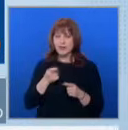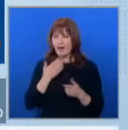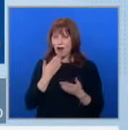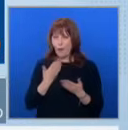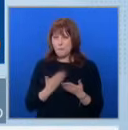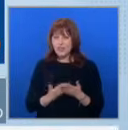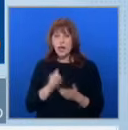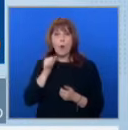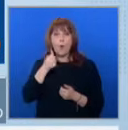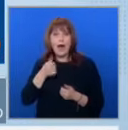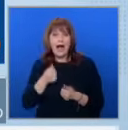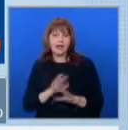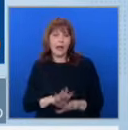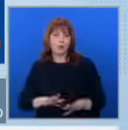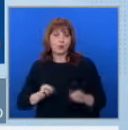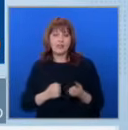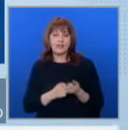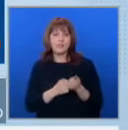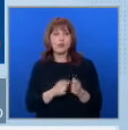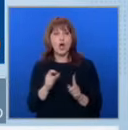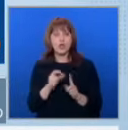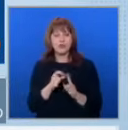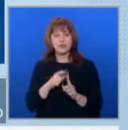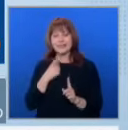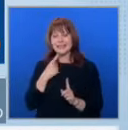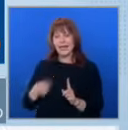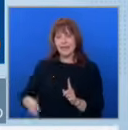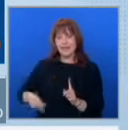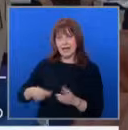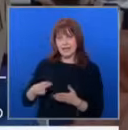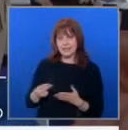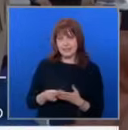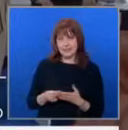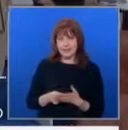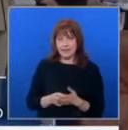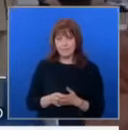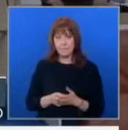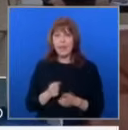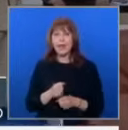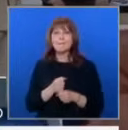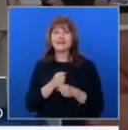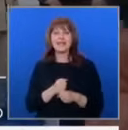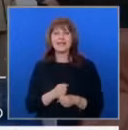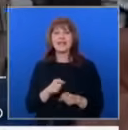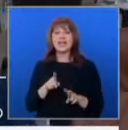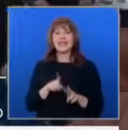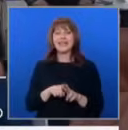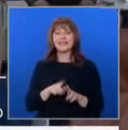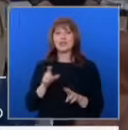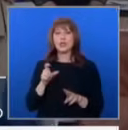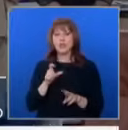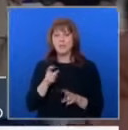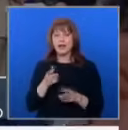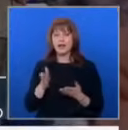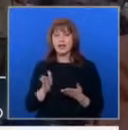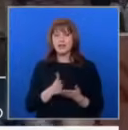обещание, Унгария е готова да подкрепи Рюте за генерален секретар на НАТО. Мандатът на Йенс Столтенберг изтича през